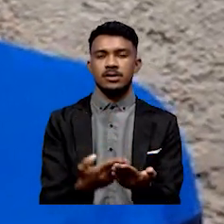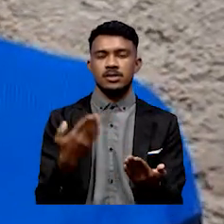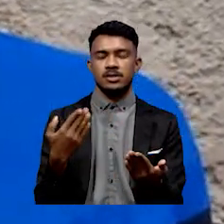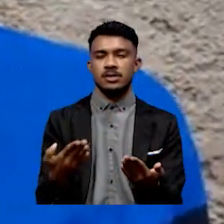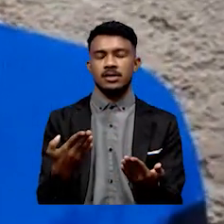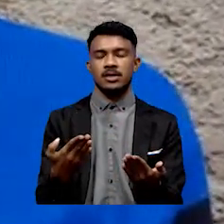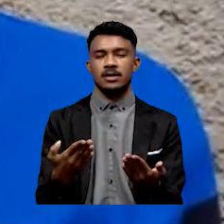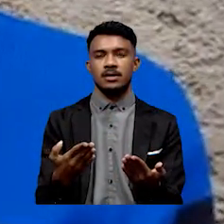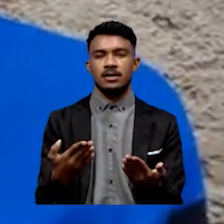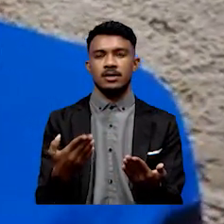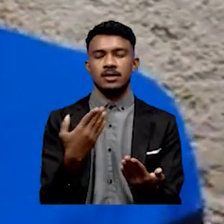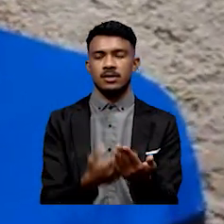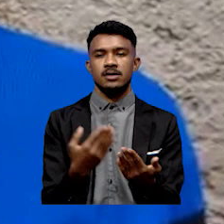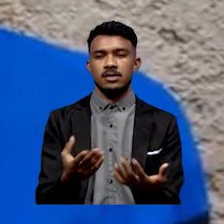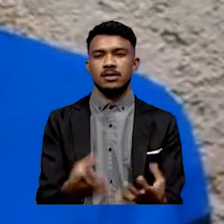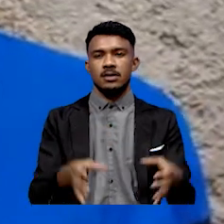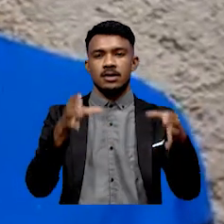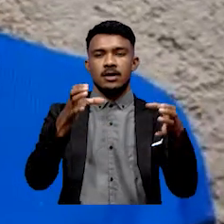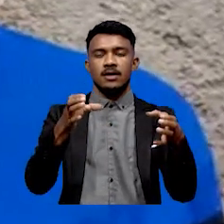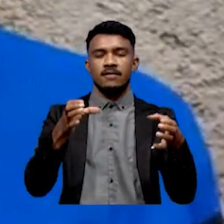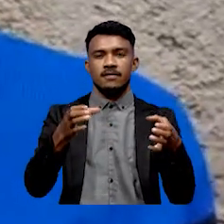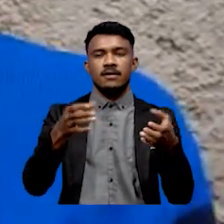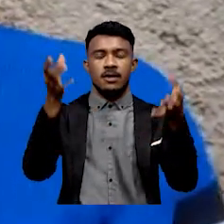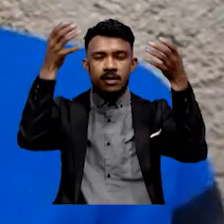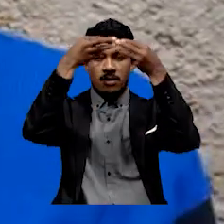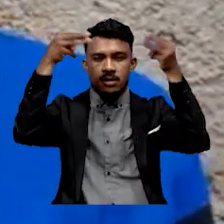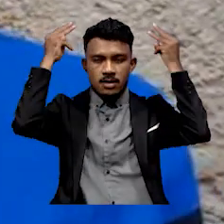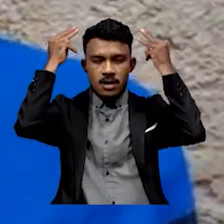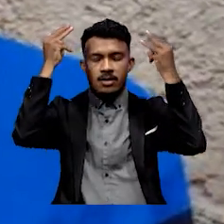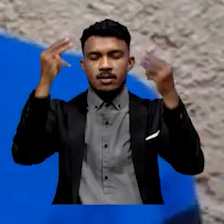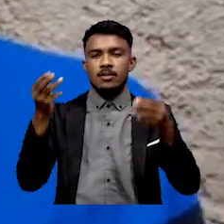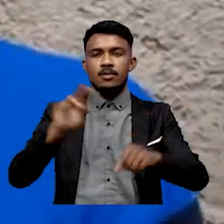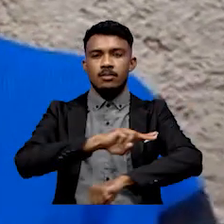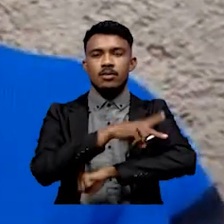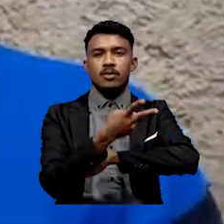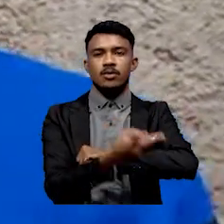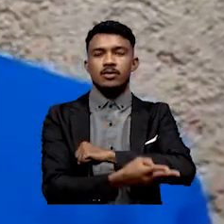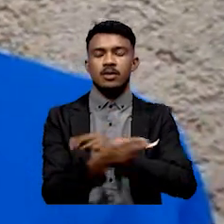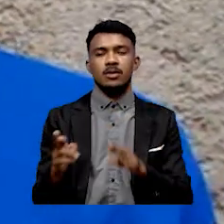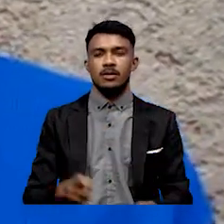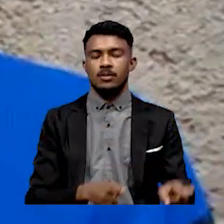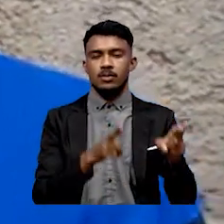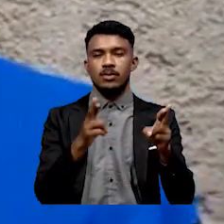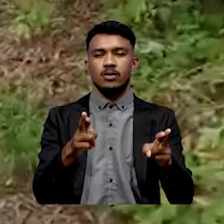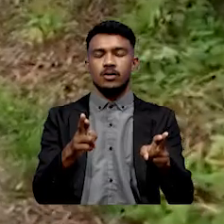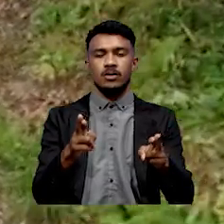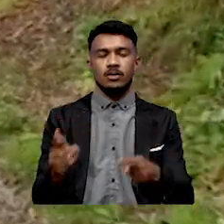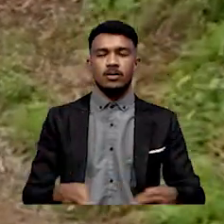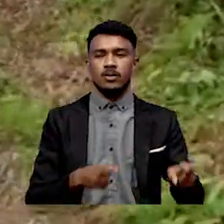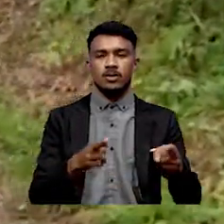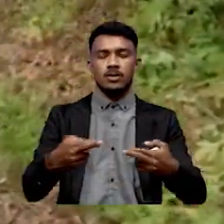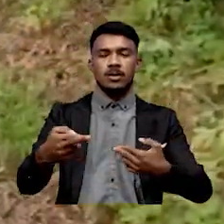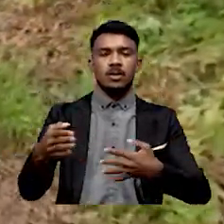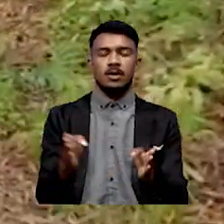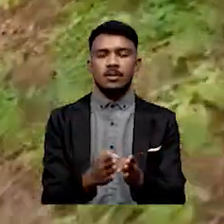sasan karon tutur deh monutia be mota laran mota bot